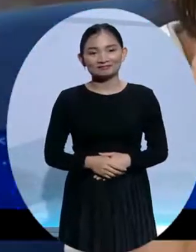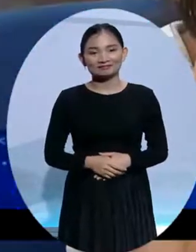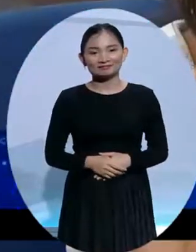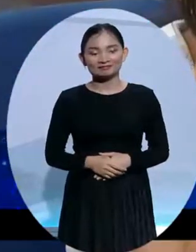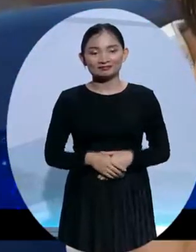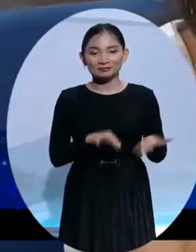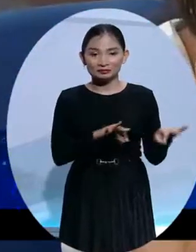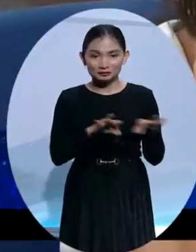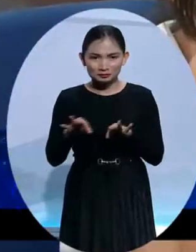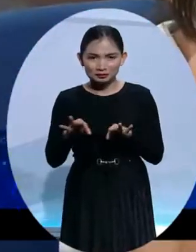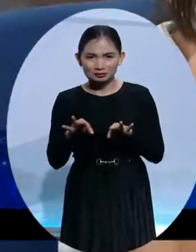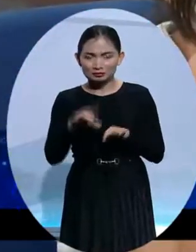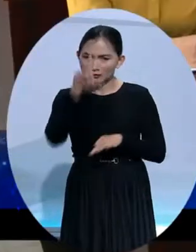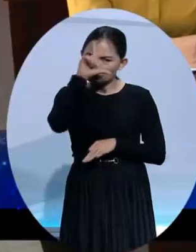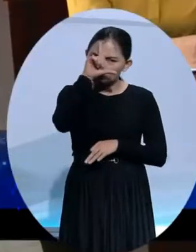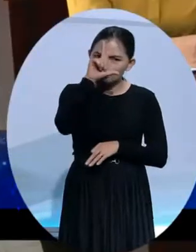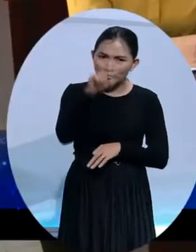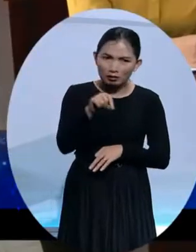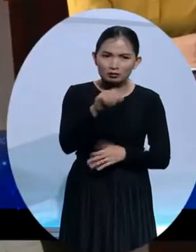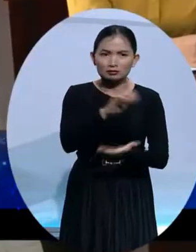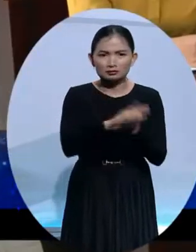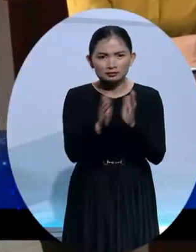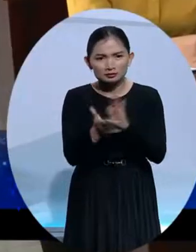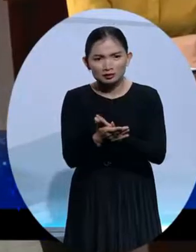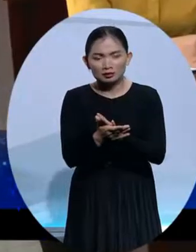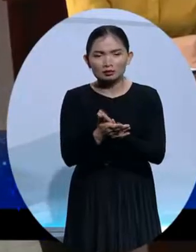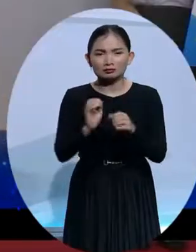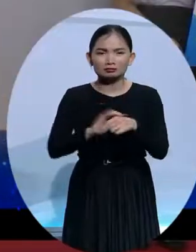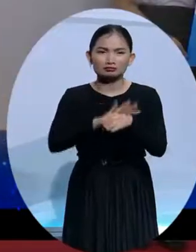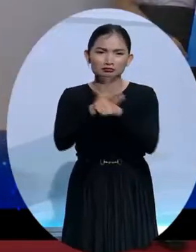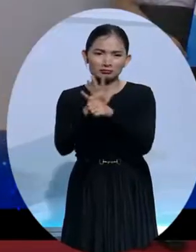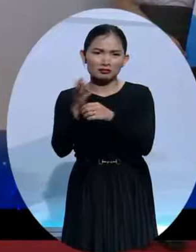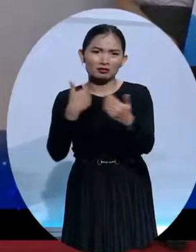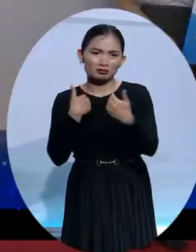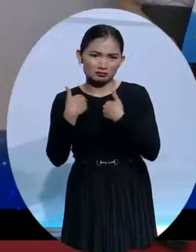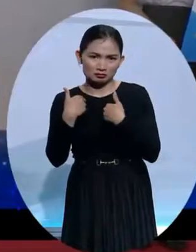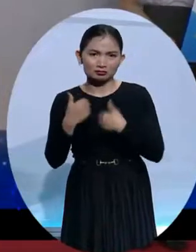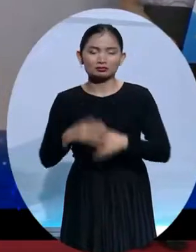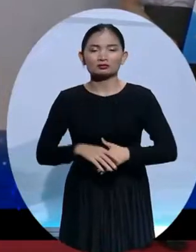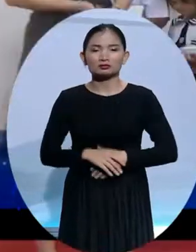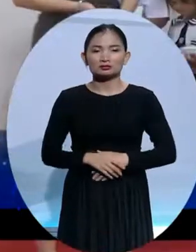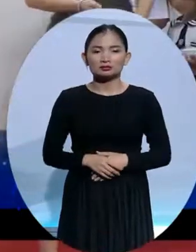Thành phố Hồ Chí Minh chăm lo cho trẻ em mồ côi do đại dịch Covid-19.